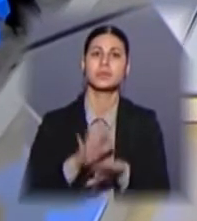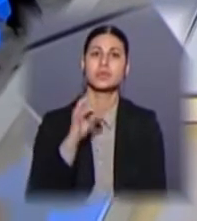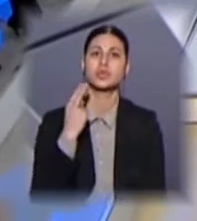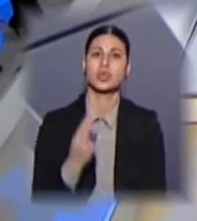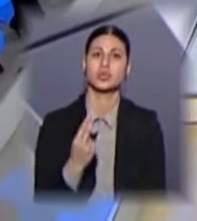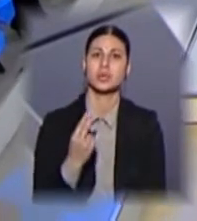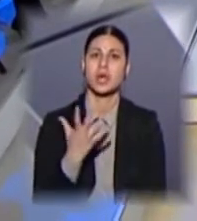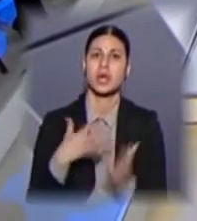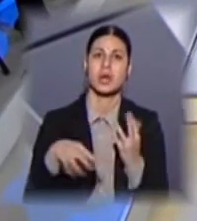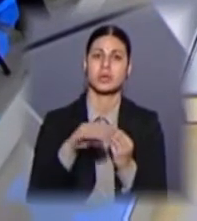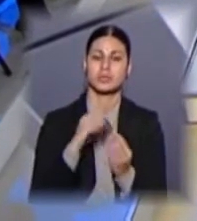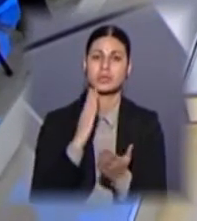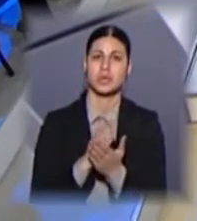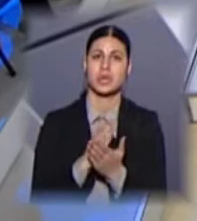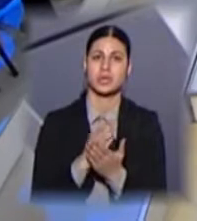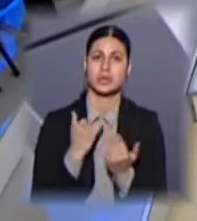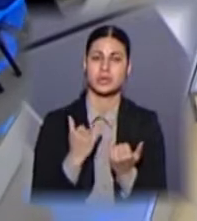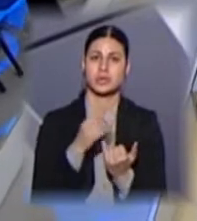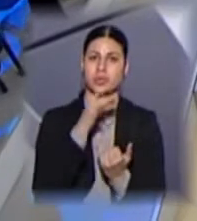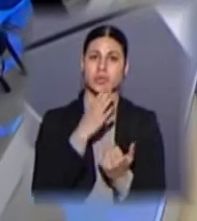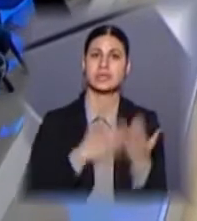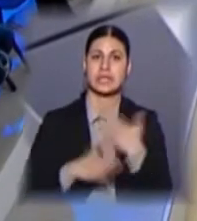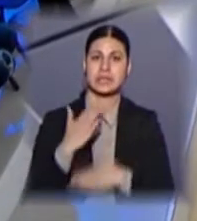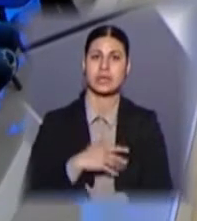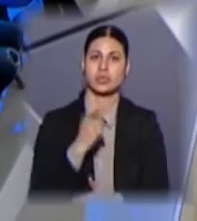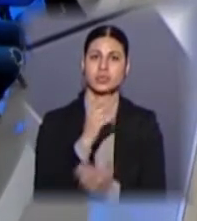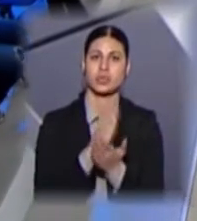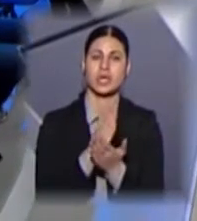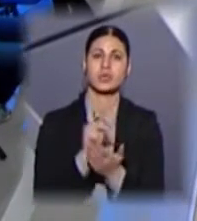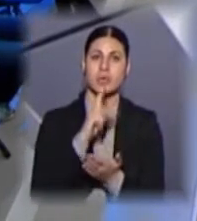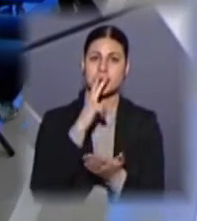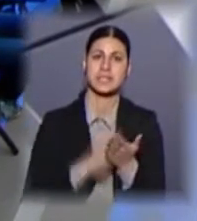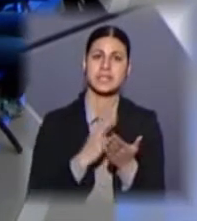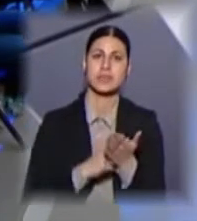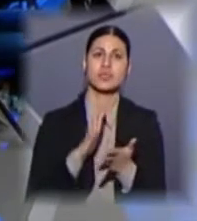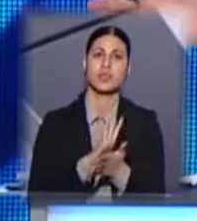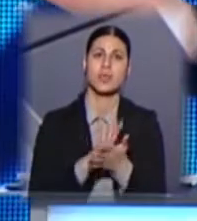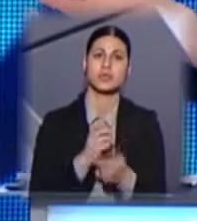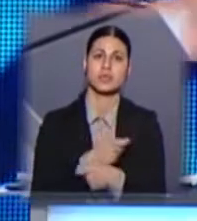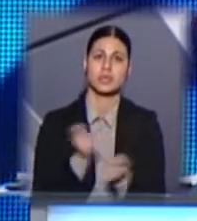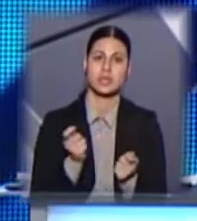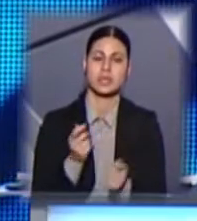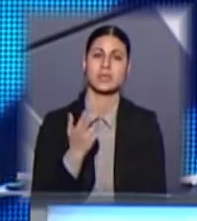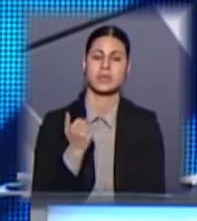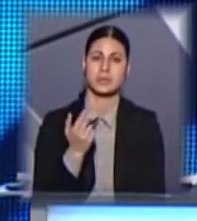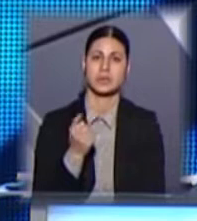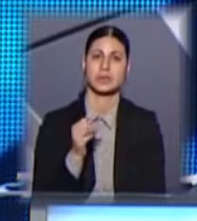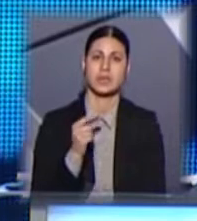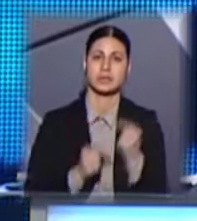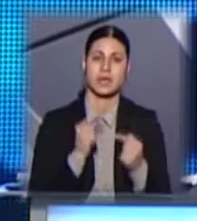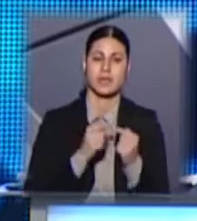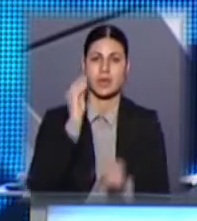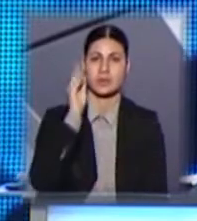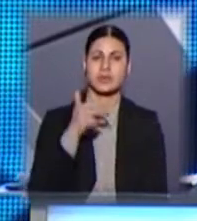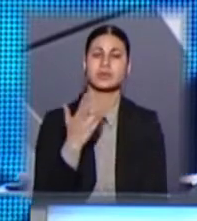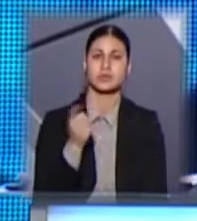ფონის არსებობის შემთხვევაში სასიხარულოა, რომ წიგნები უფასოდ რიგდება, ნამდვილად. კი, შეიძლება დავა ალბათ.